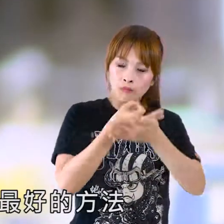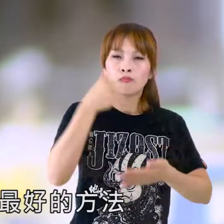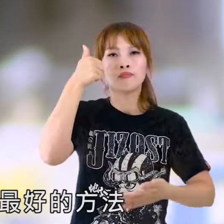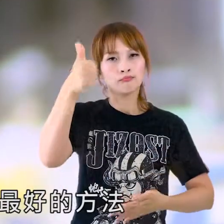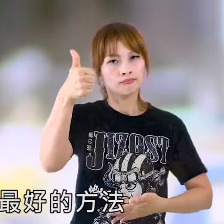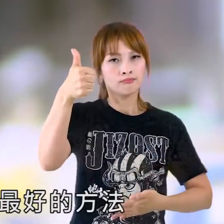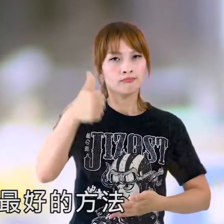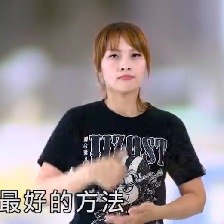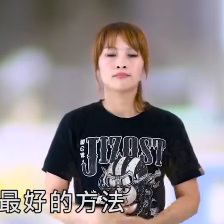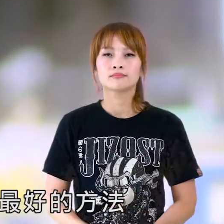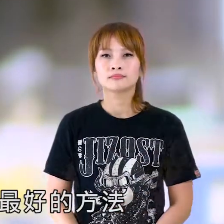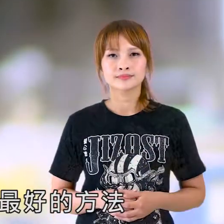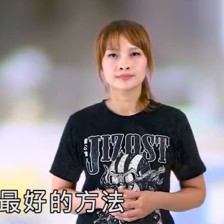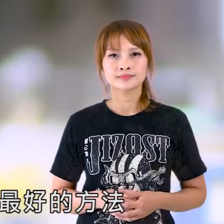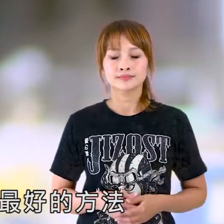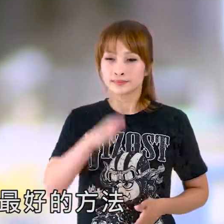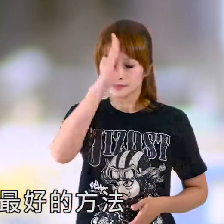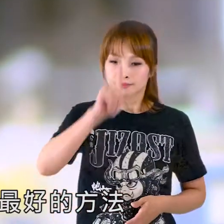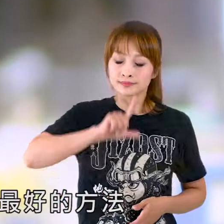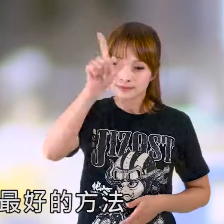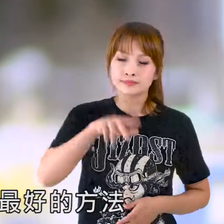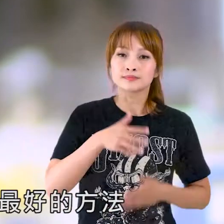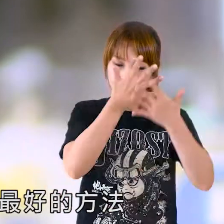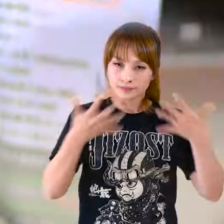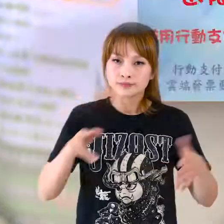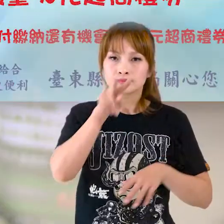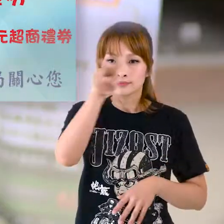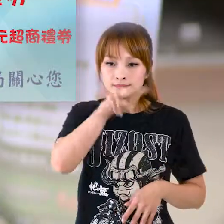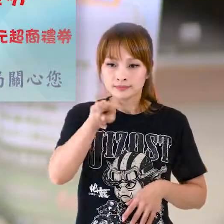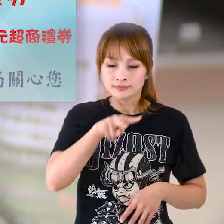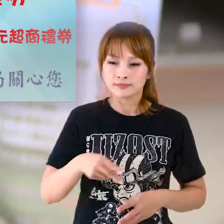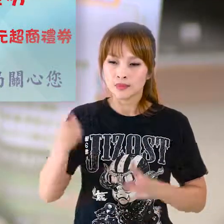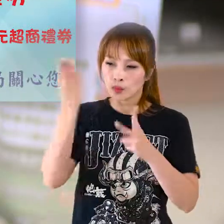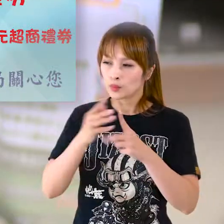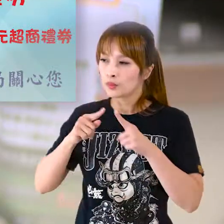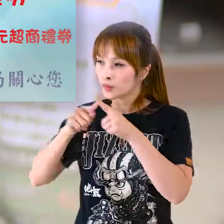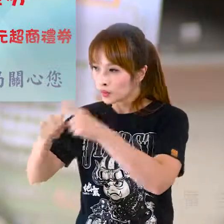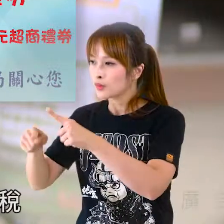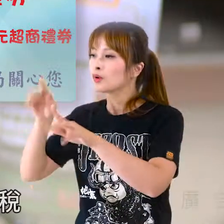准时缴税才是节税最好的方法。请